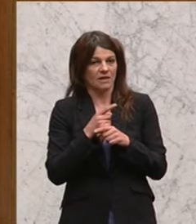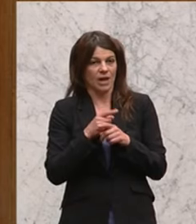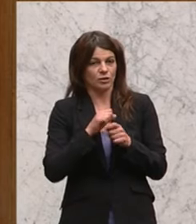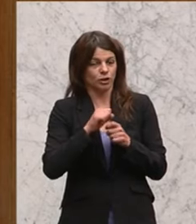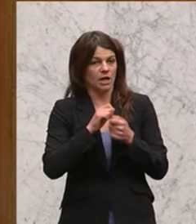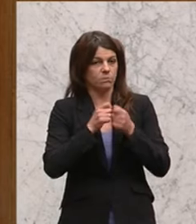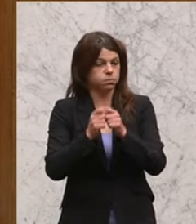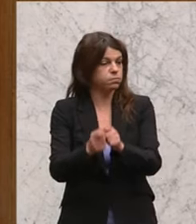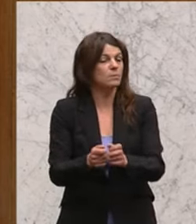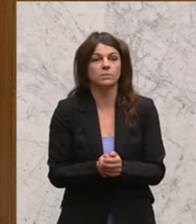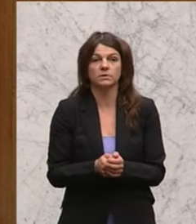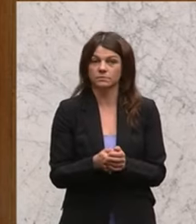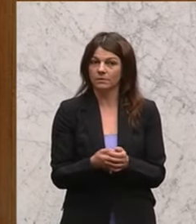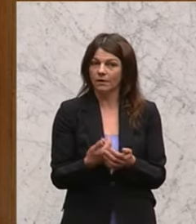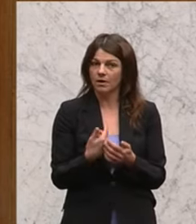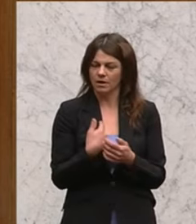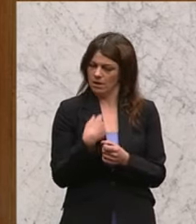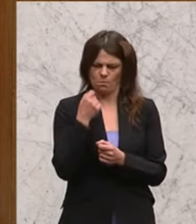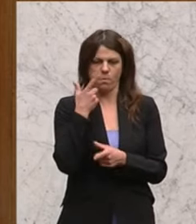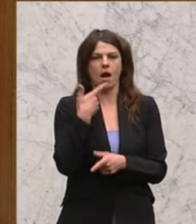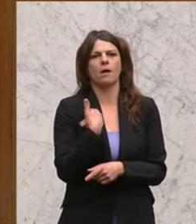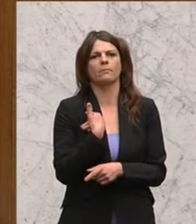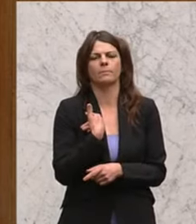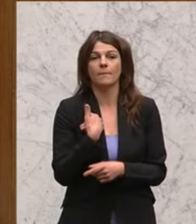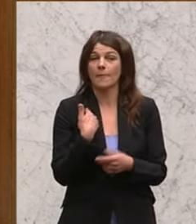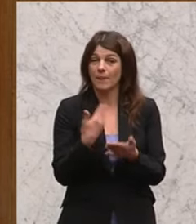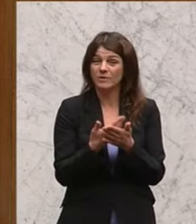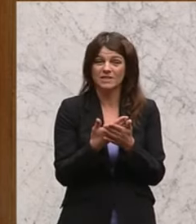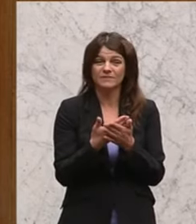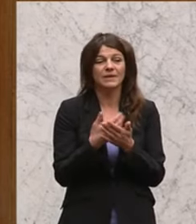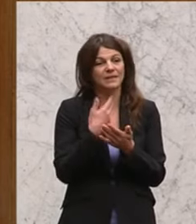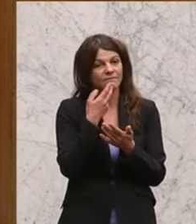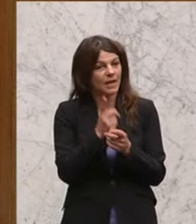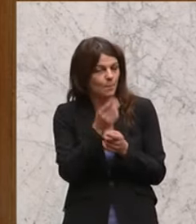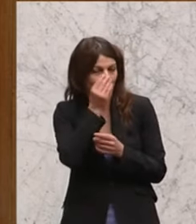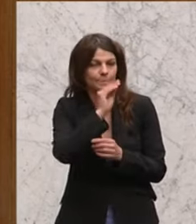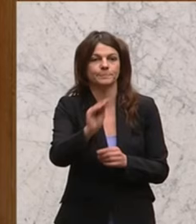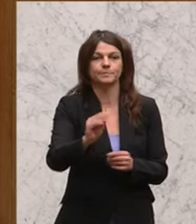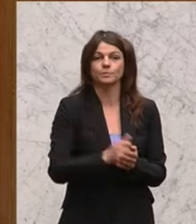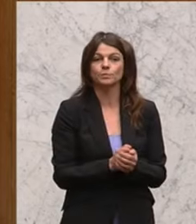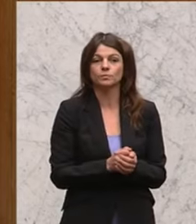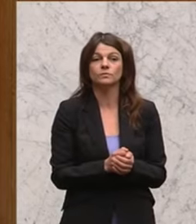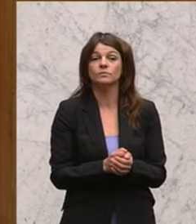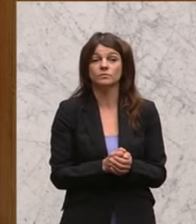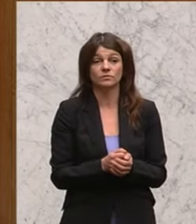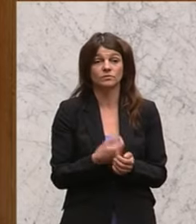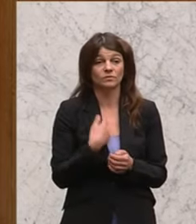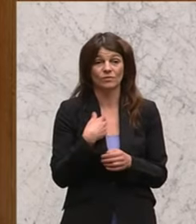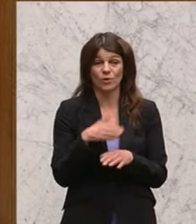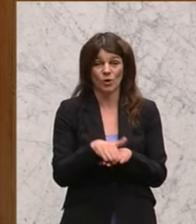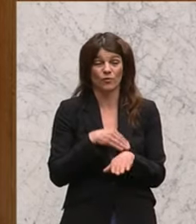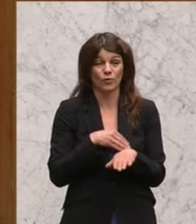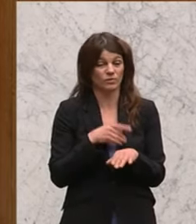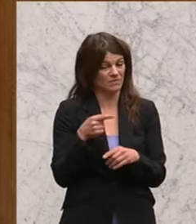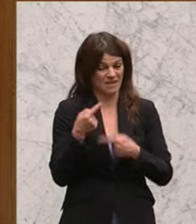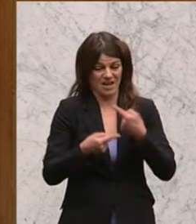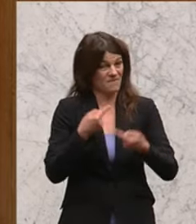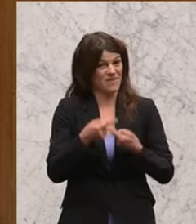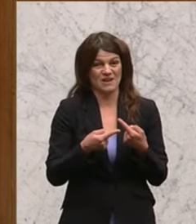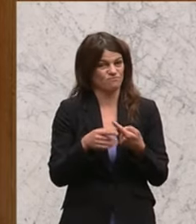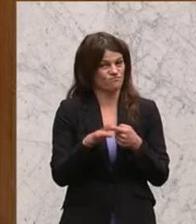ist. Und ich möchte in dem Zusammenhang festhalten, ich halte das naturgemäß für eine sehr schlechte